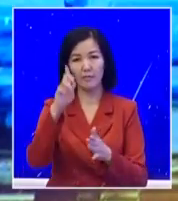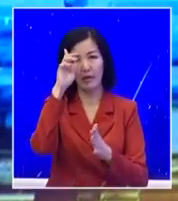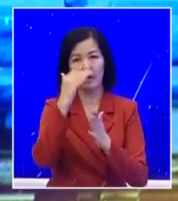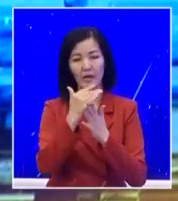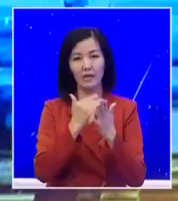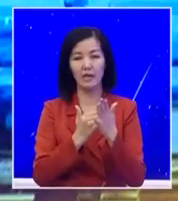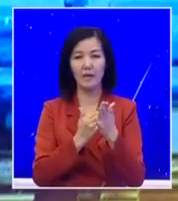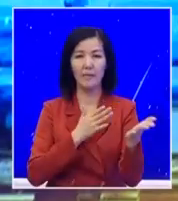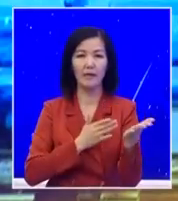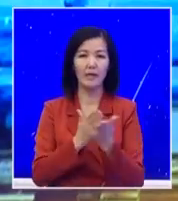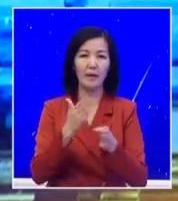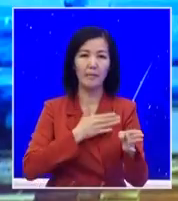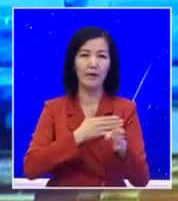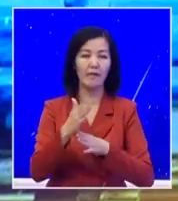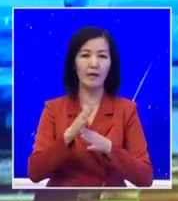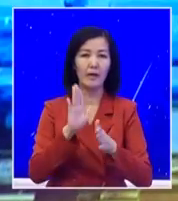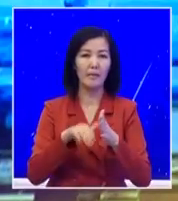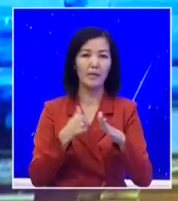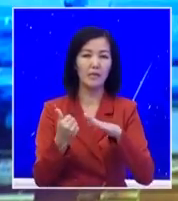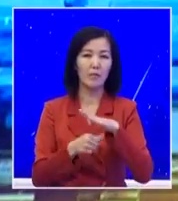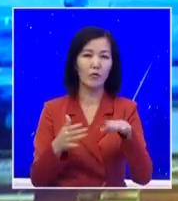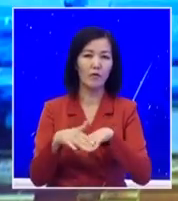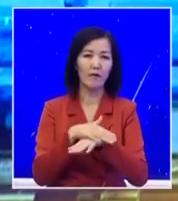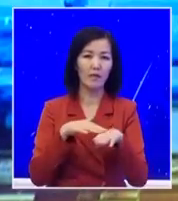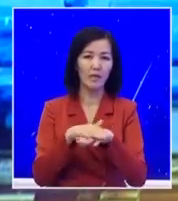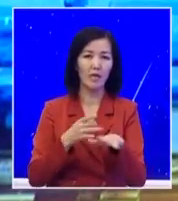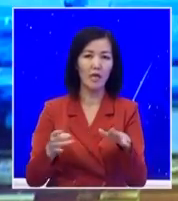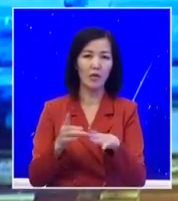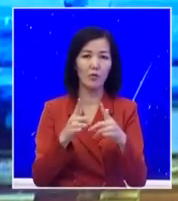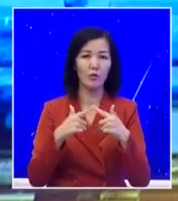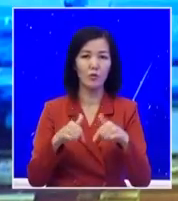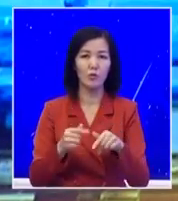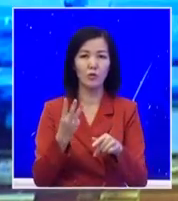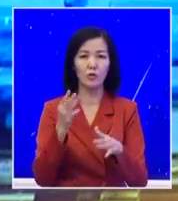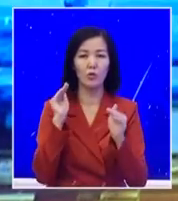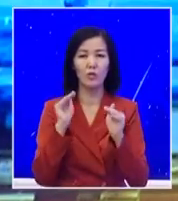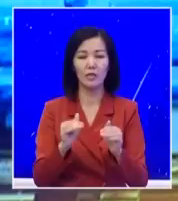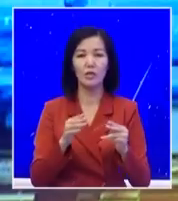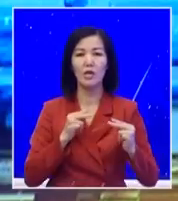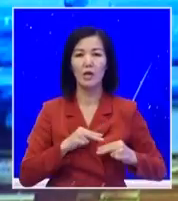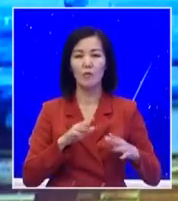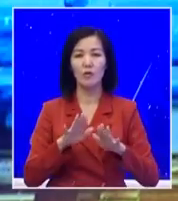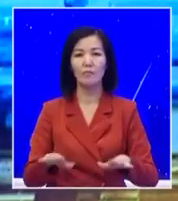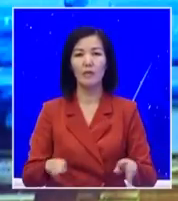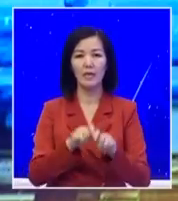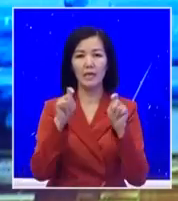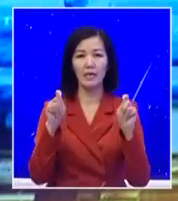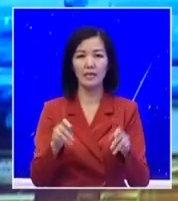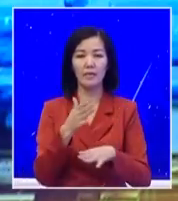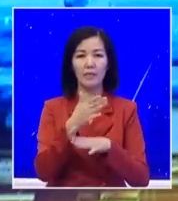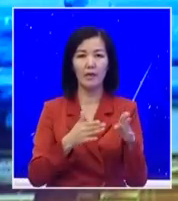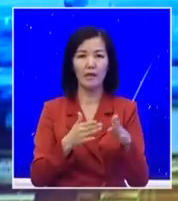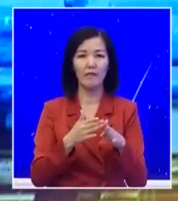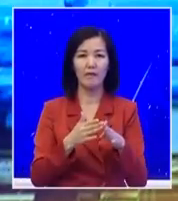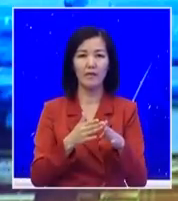всего направлена на поддержку безработного населения. Так, в районе будет создано более 3000 рабочих мест. И не менее половины